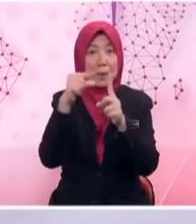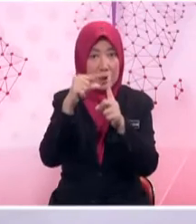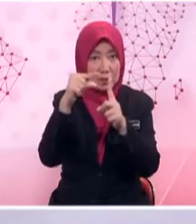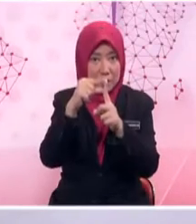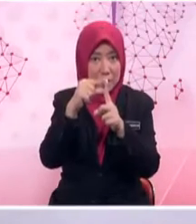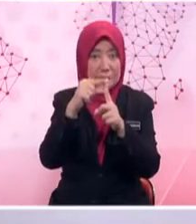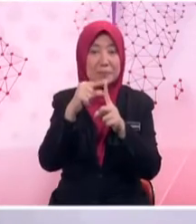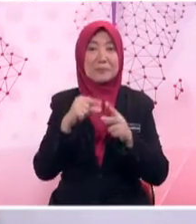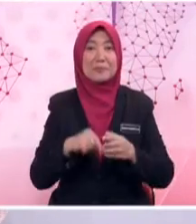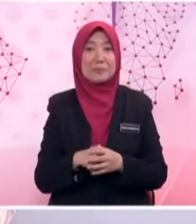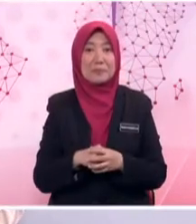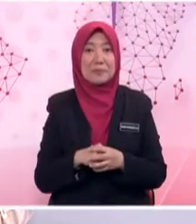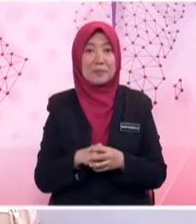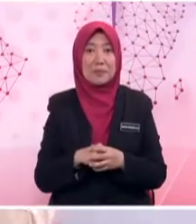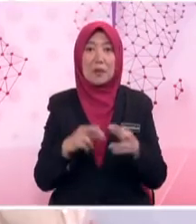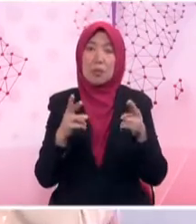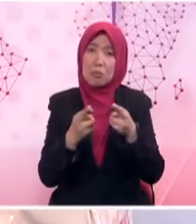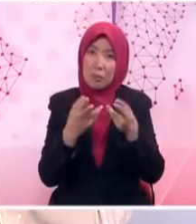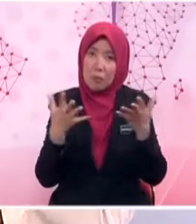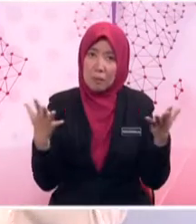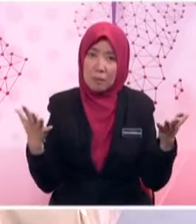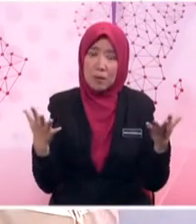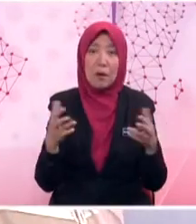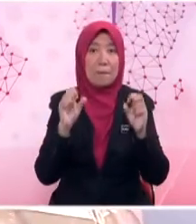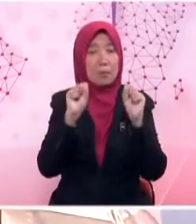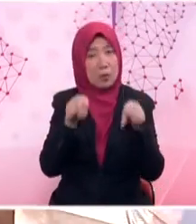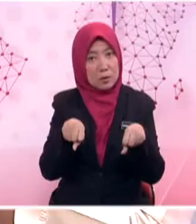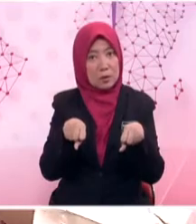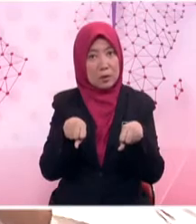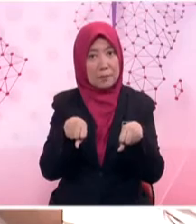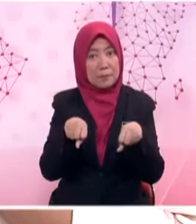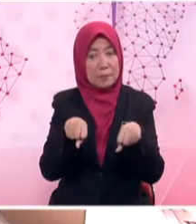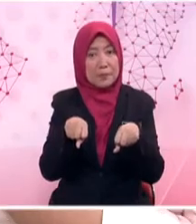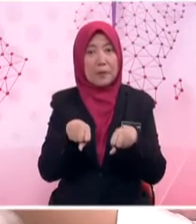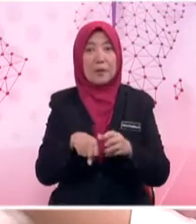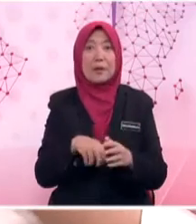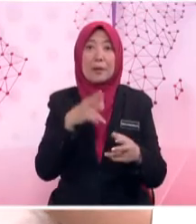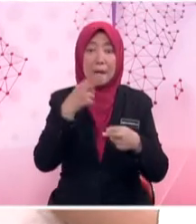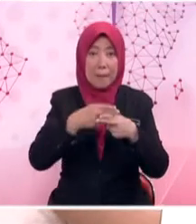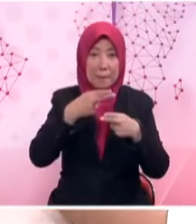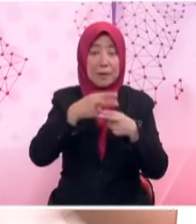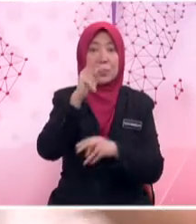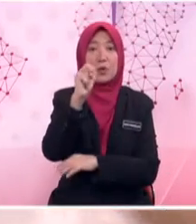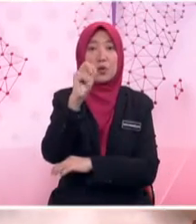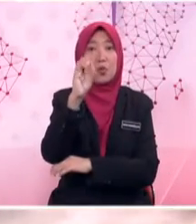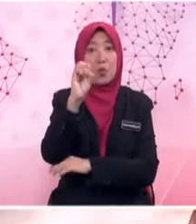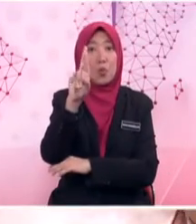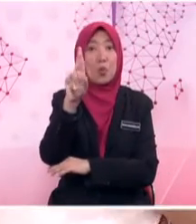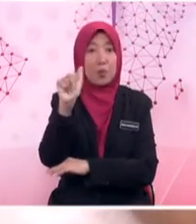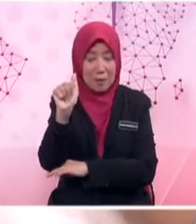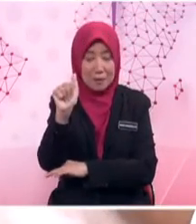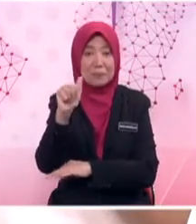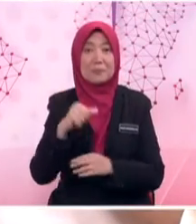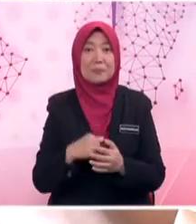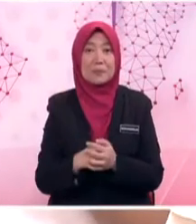Okey. Nampaknya kat sini ramai. Boleh tak saya namakan salah seorang dia Nora, cikgu? Boleh. Okey.